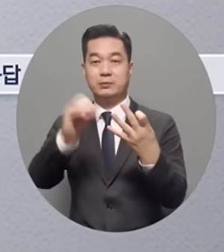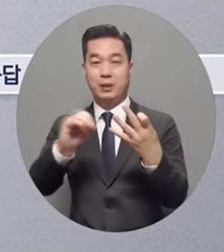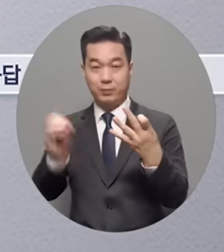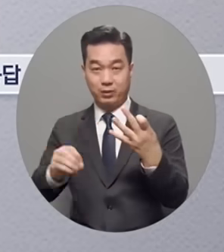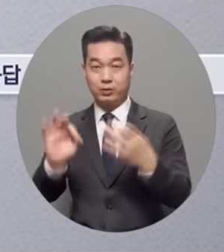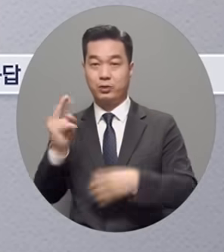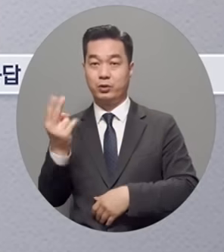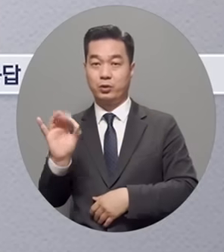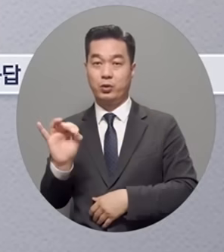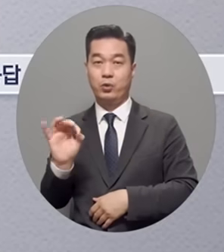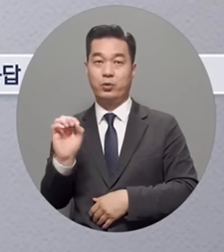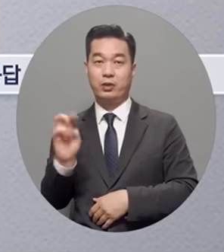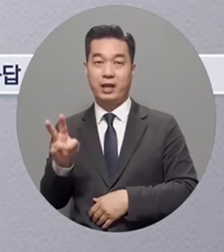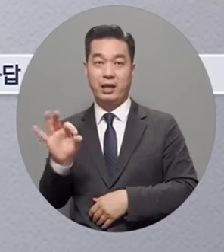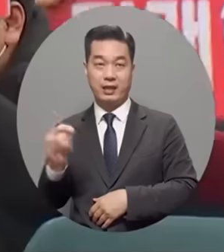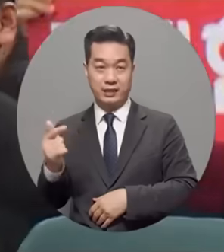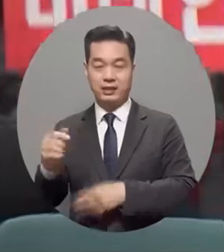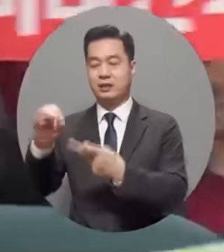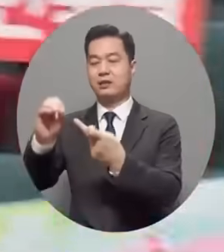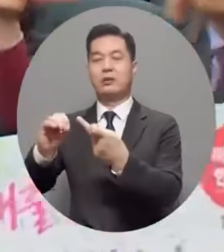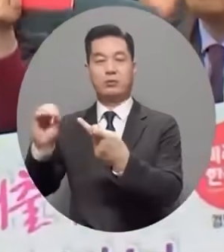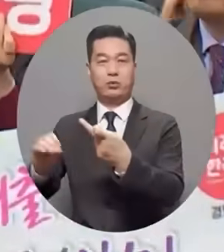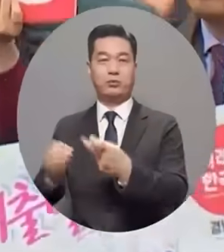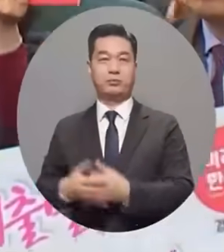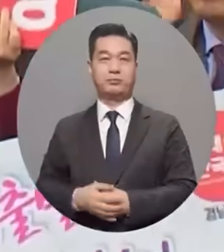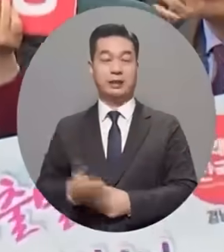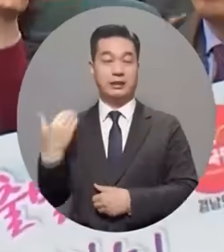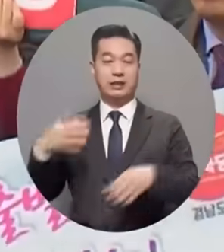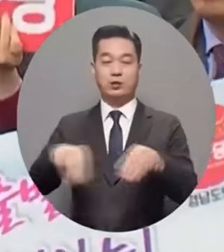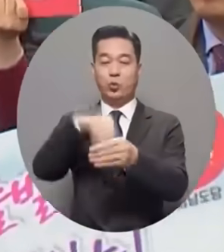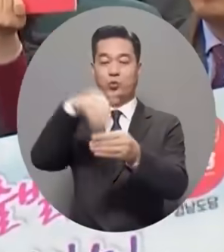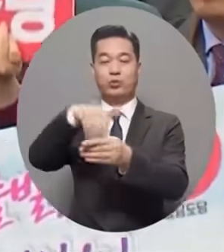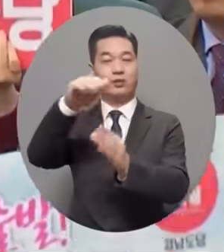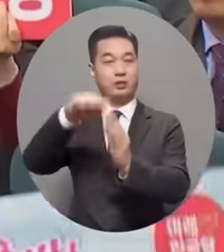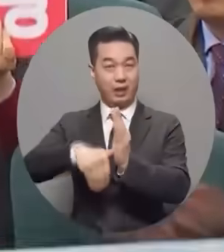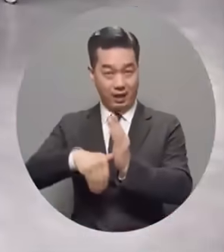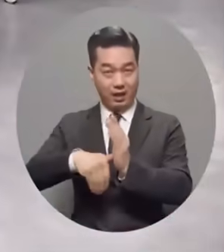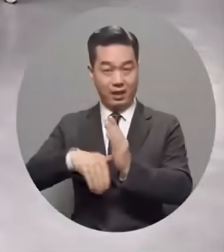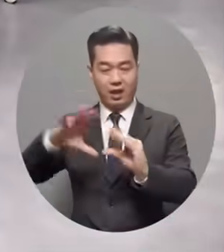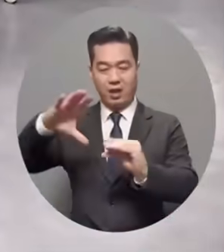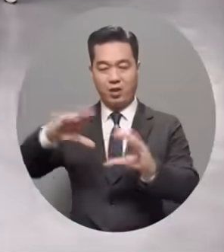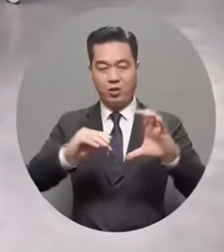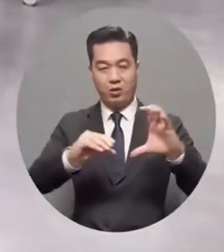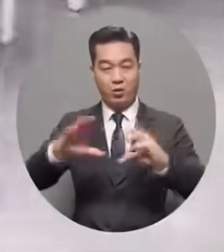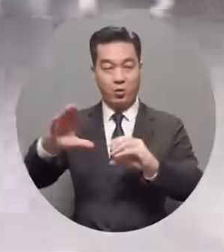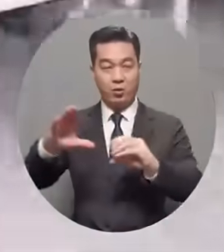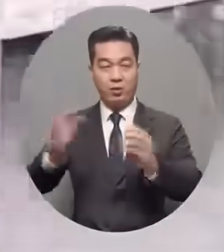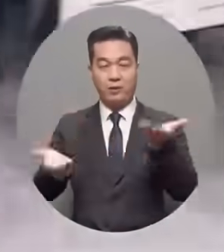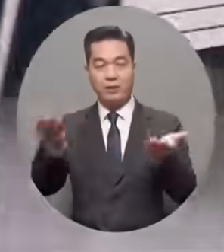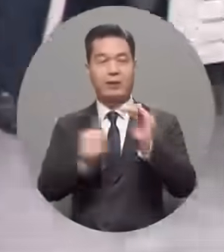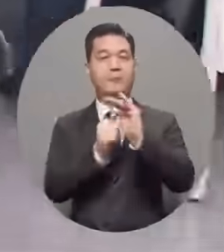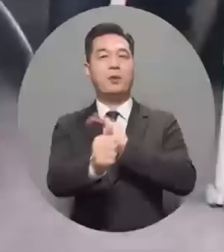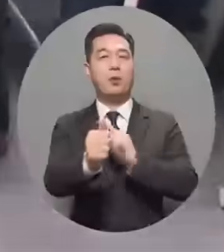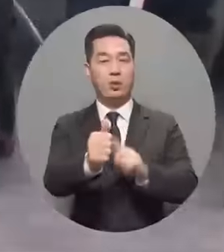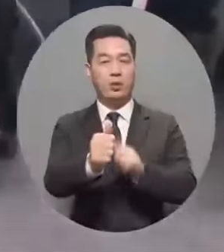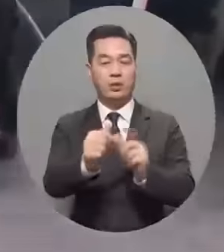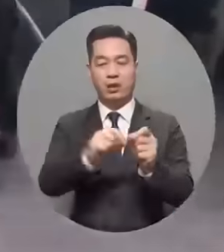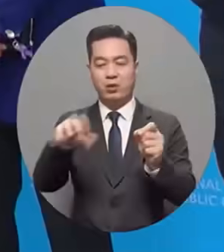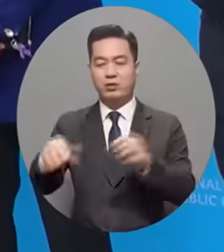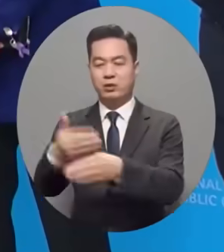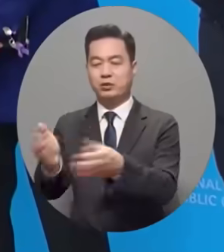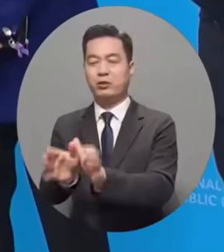개혁연합신당은 12%였습니다. 지난 총선에서 실시된 연동형 비례대표제는 위성정당 논란을